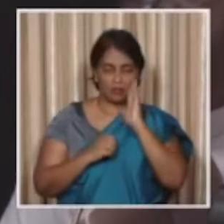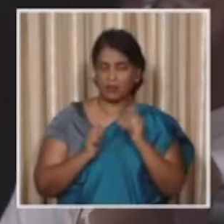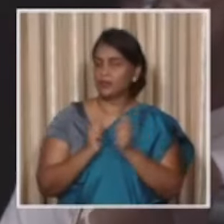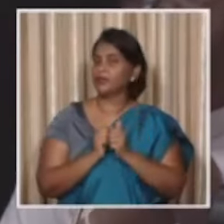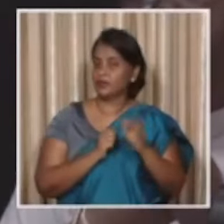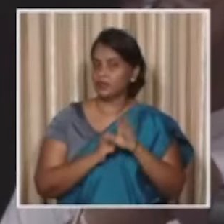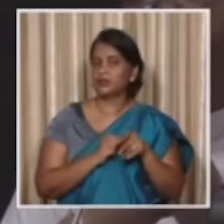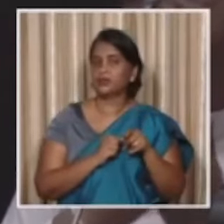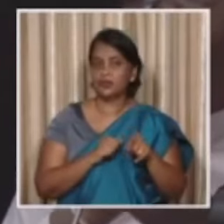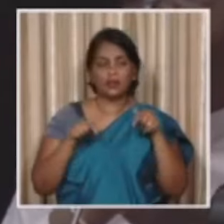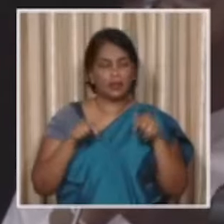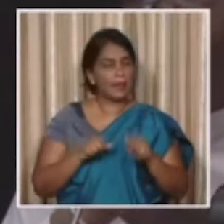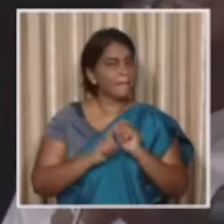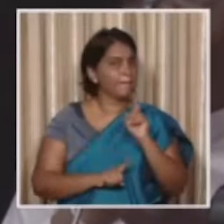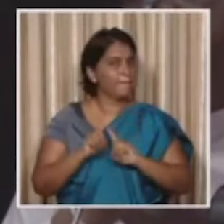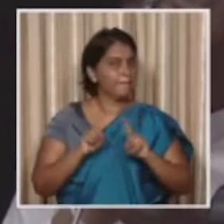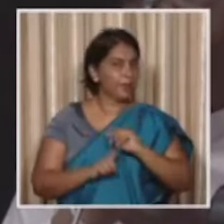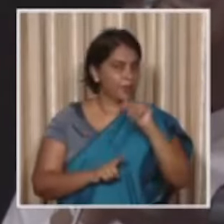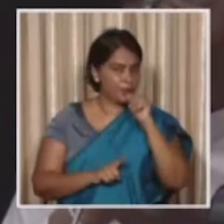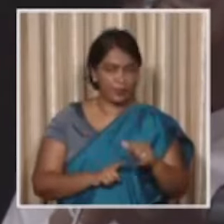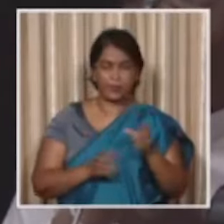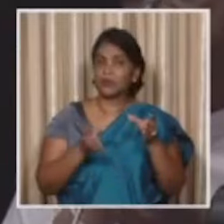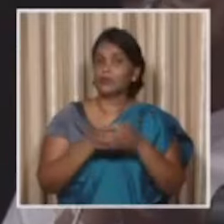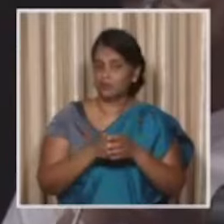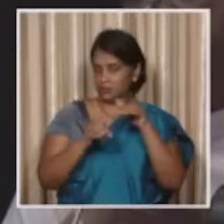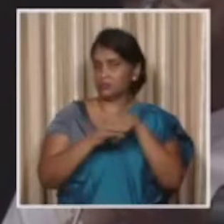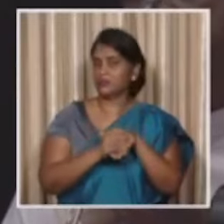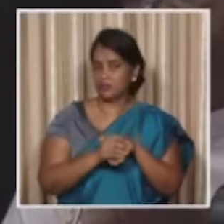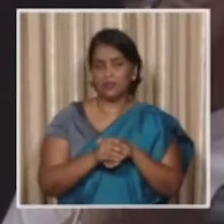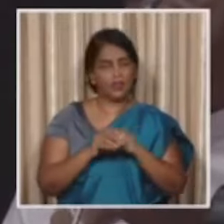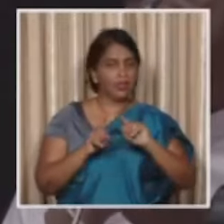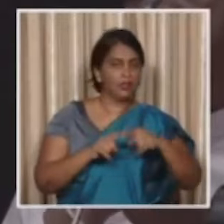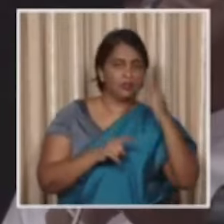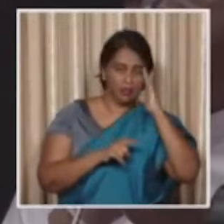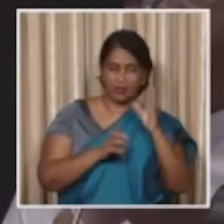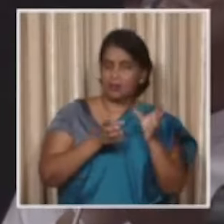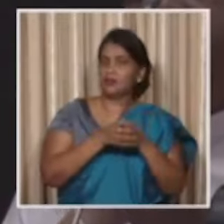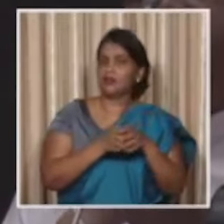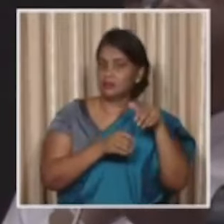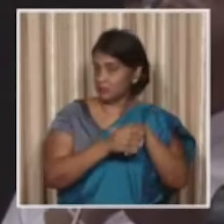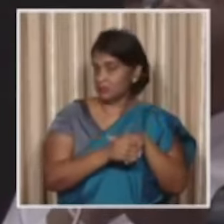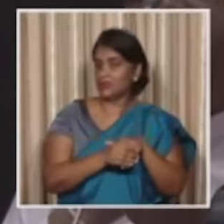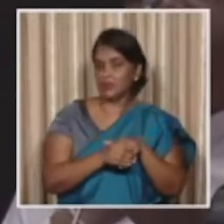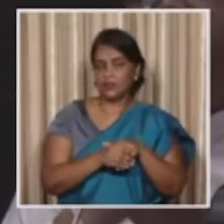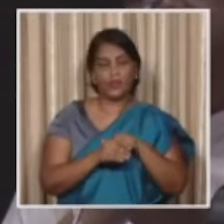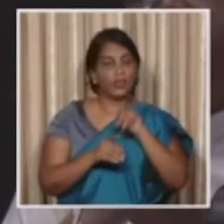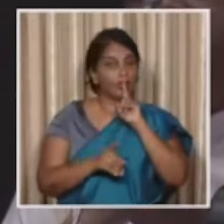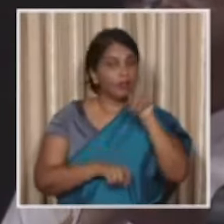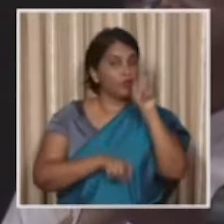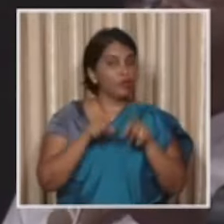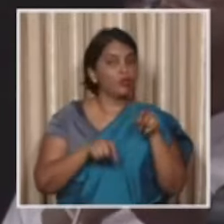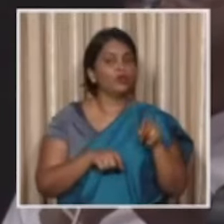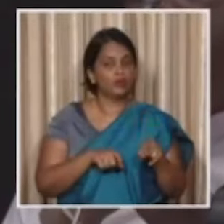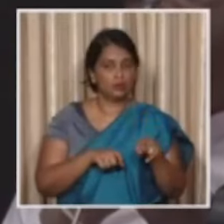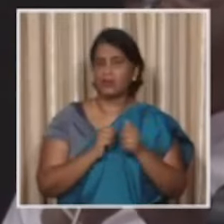කරන්න. දැන් පාර්ලිමේන්තුවේ නිල වශයෙන් පත් වෙන කණ්ඩායම් ඉන්නවා. ඊට අමතරව මේ ස්වාධීන කණ්ඩායම් වල කියලා කියා ගන්න කට්ටිය තමයි